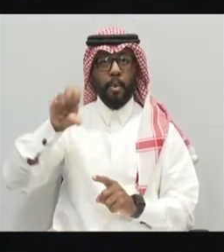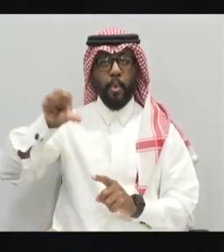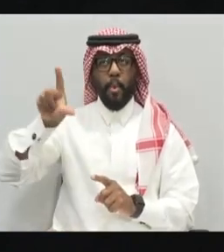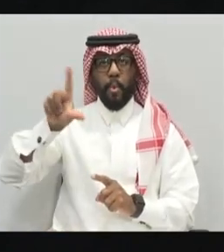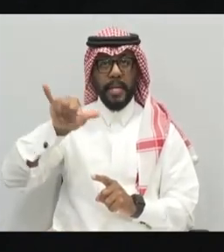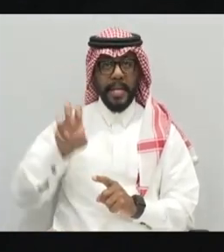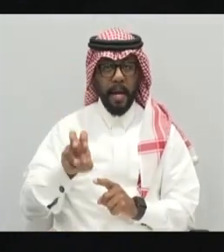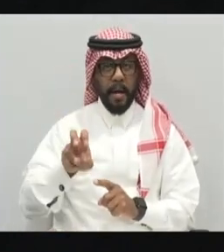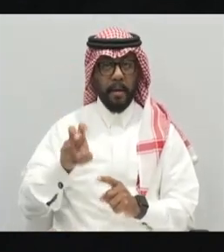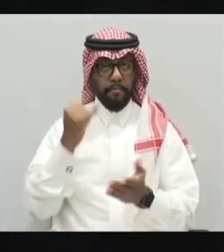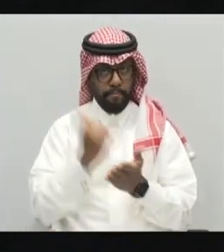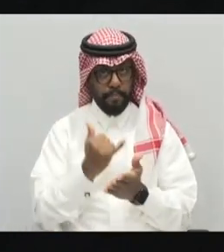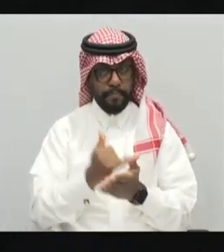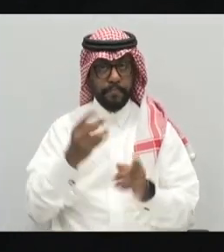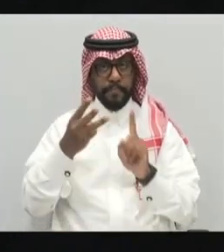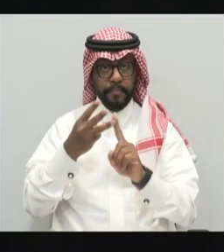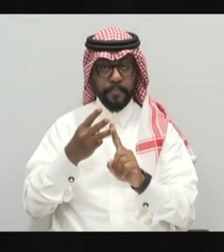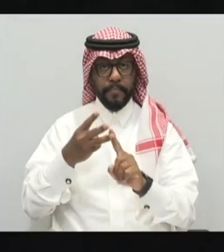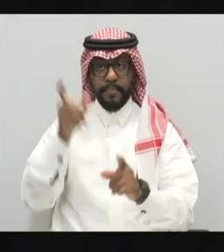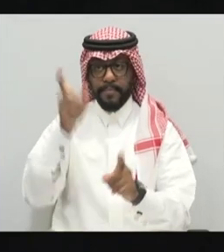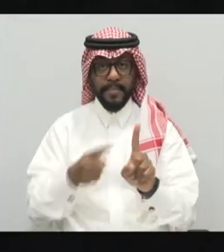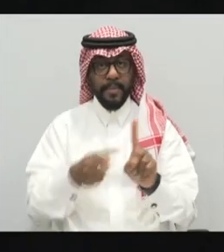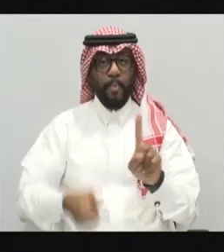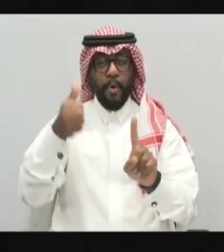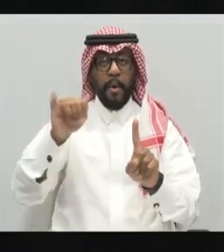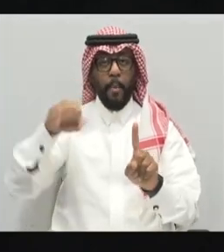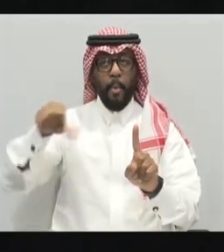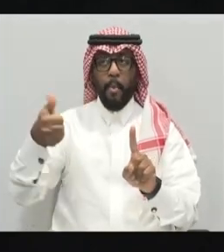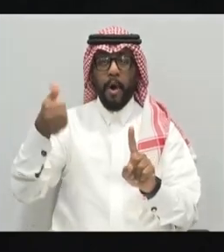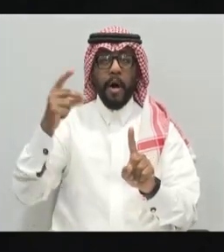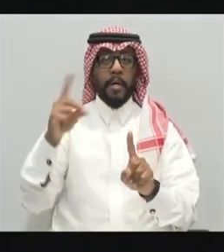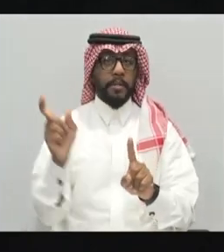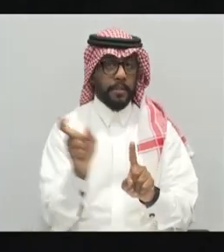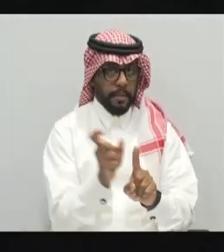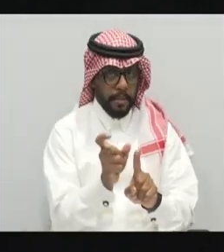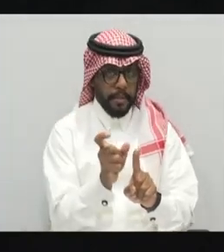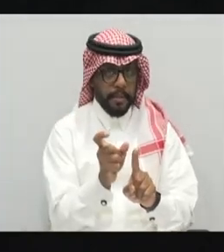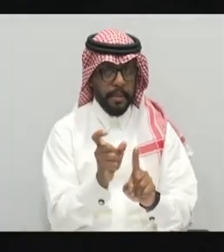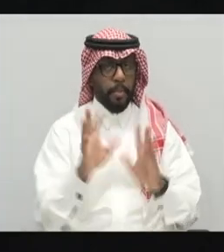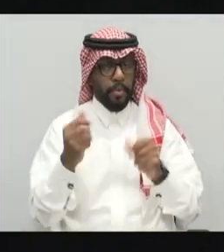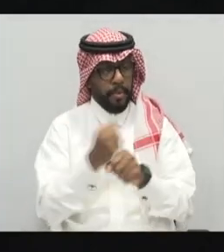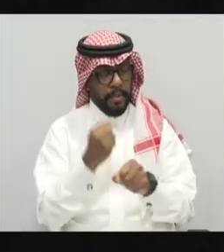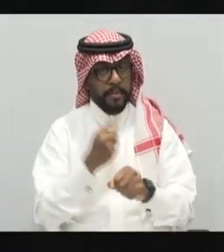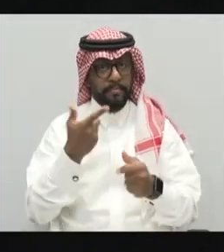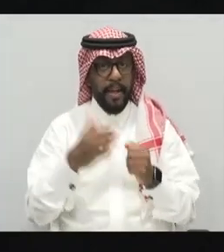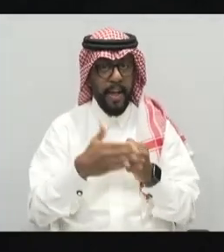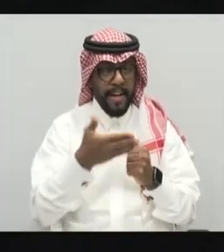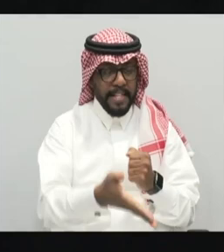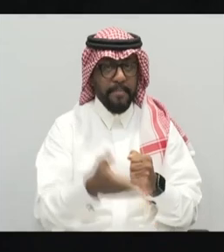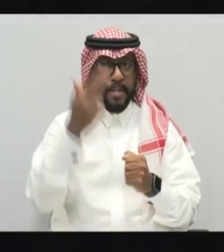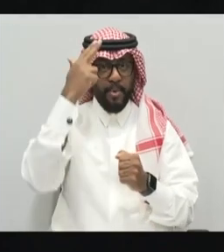مثال عليه تعرفنا على مفهوم المواطن الصالح ايضا تعرفنا على دور المواطن الصالح في خدمه